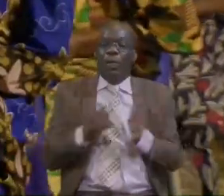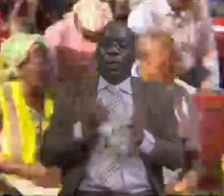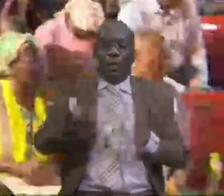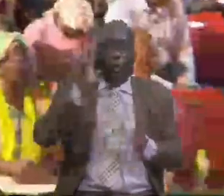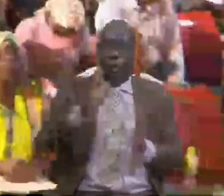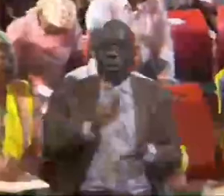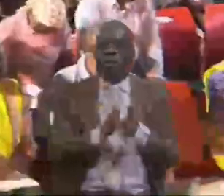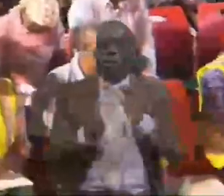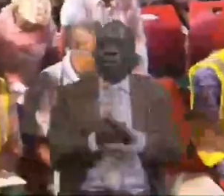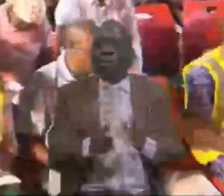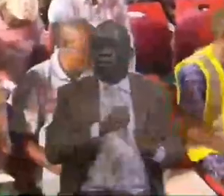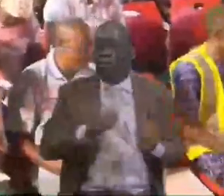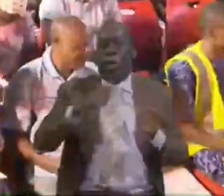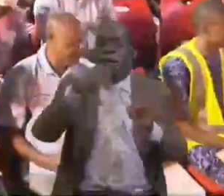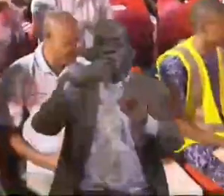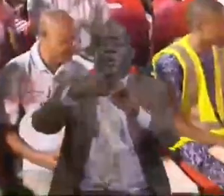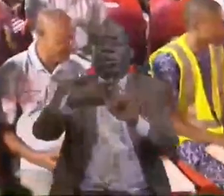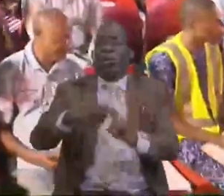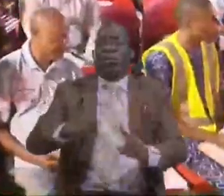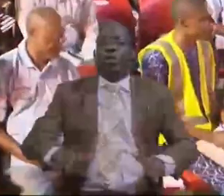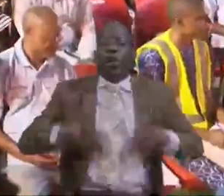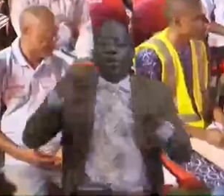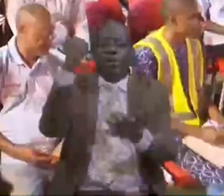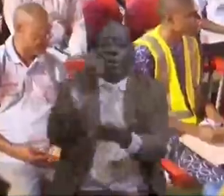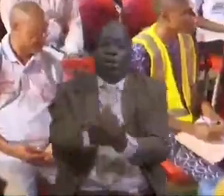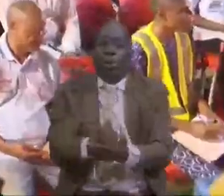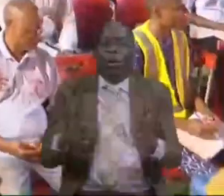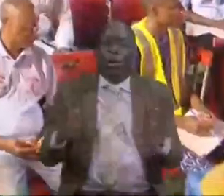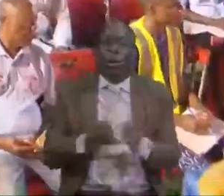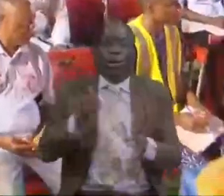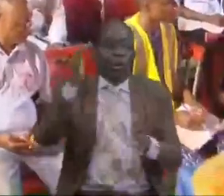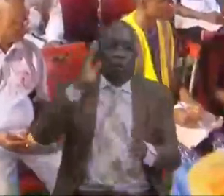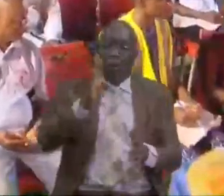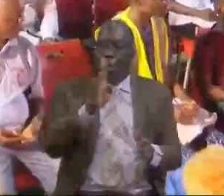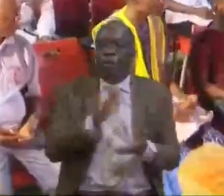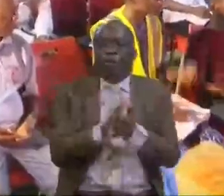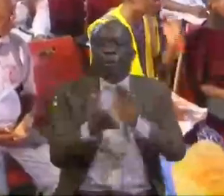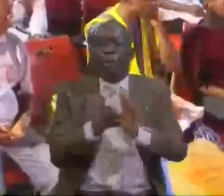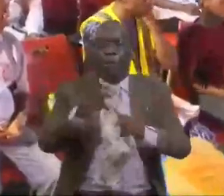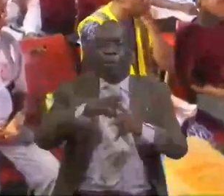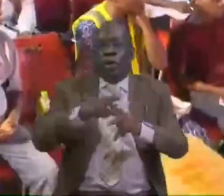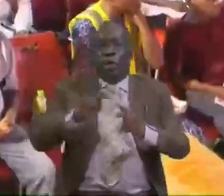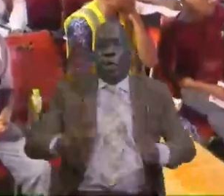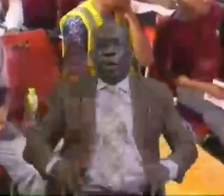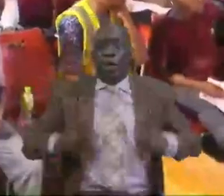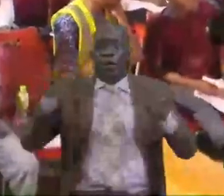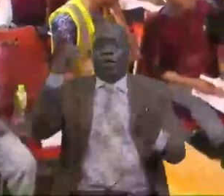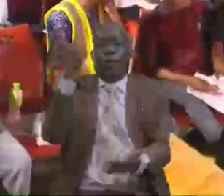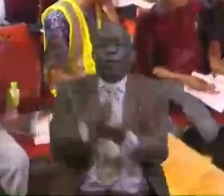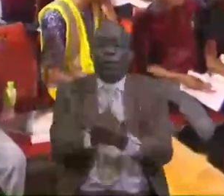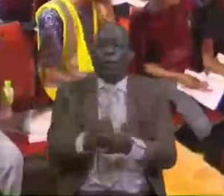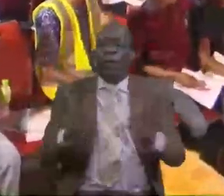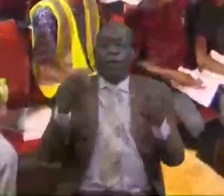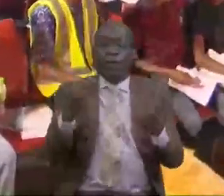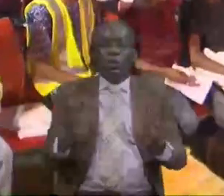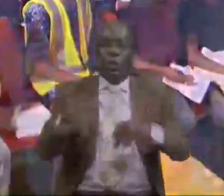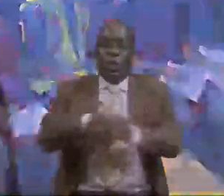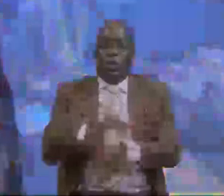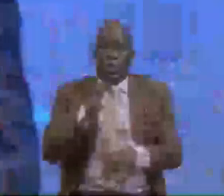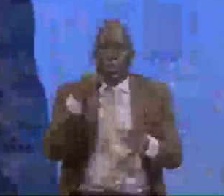Elle sera une vie positive. Elle sera une vie pratique. Et ce soir,